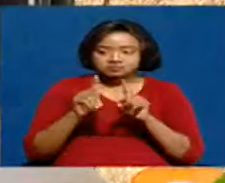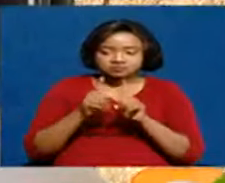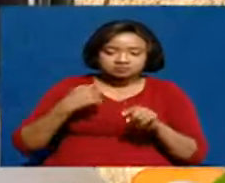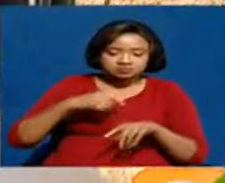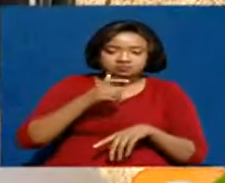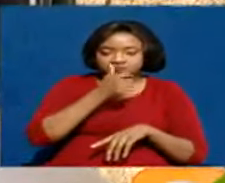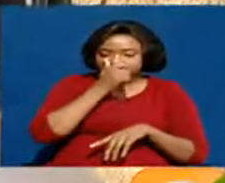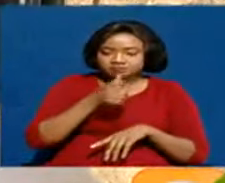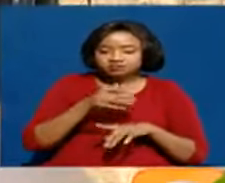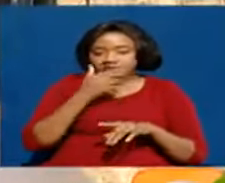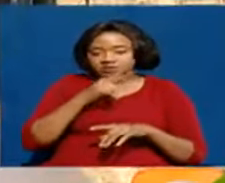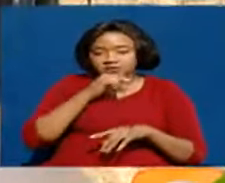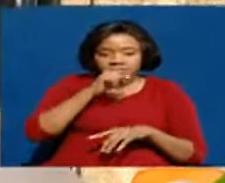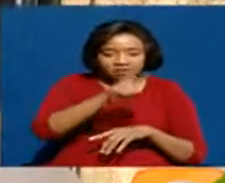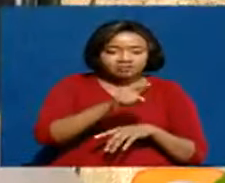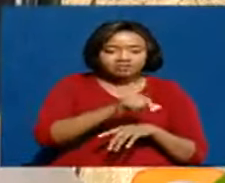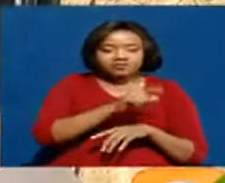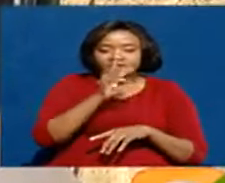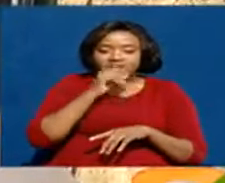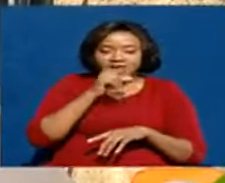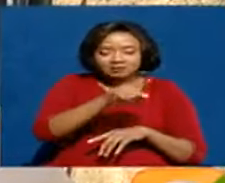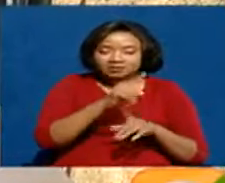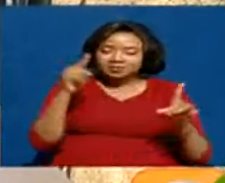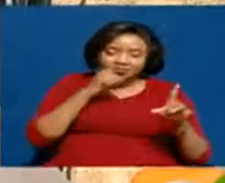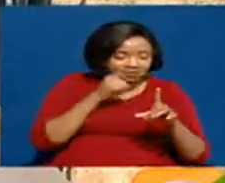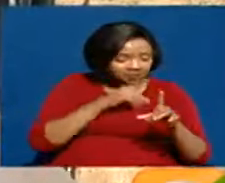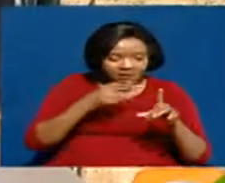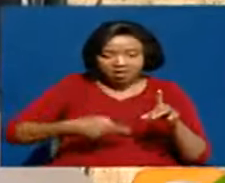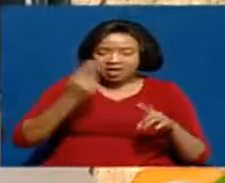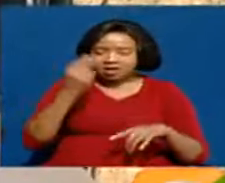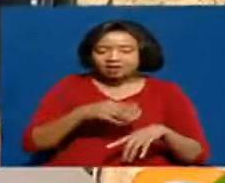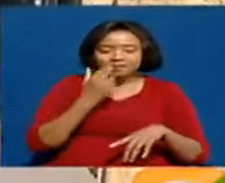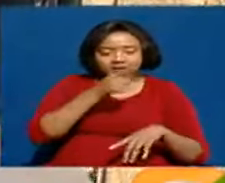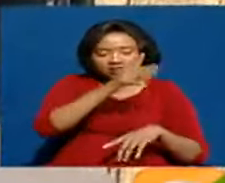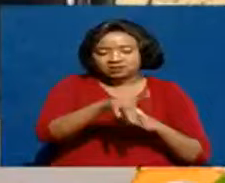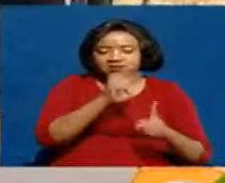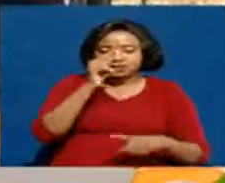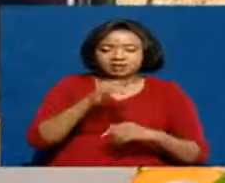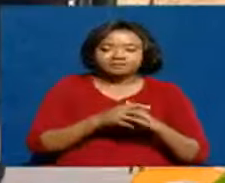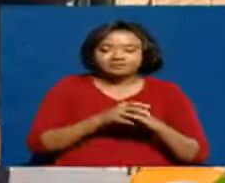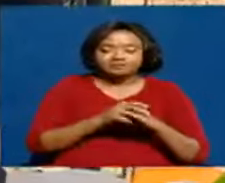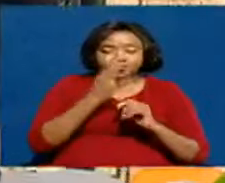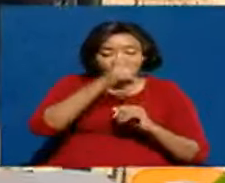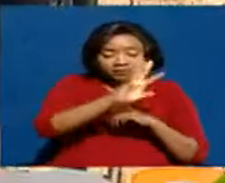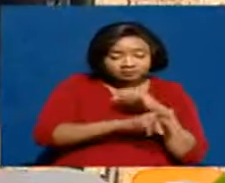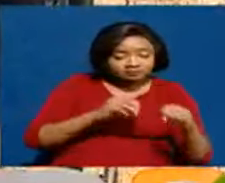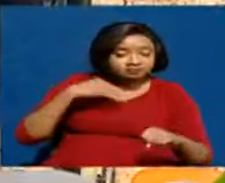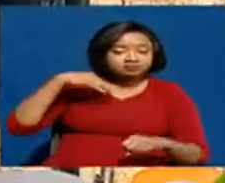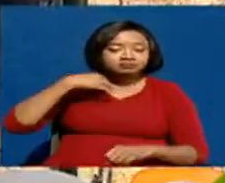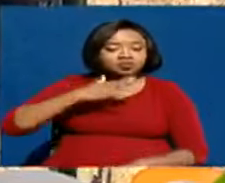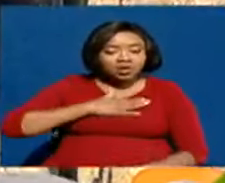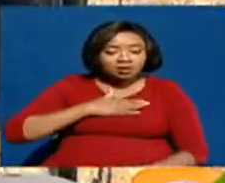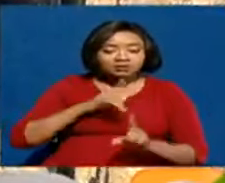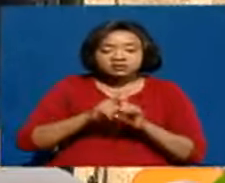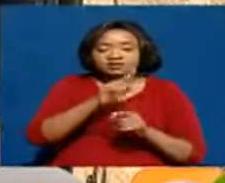wish ni yeye ndio angechukuliwa hata auawe. Kwa sababu ametribia sisi makondo zetu huko nyumbani. Anahuaga na kombo